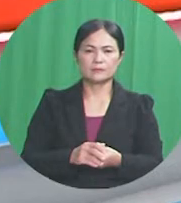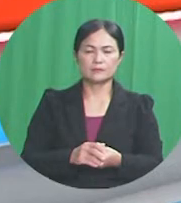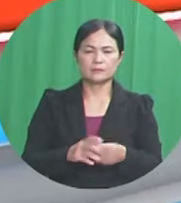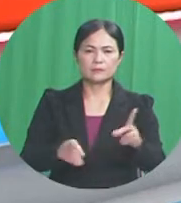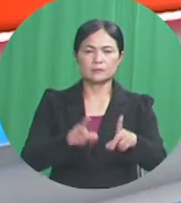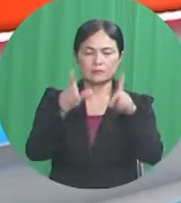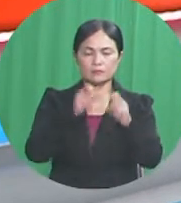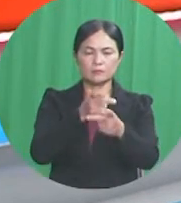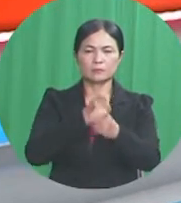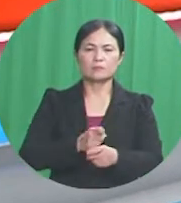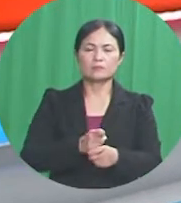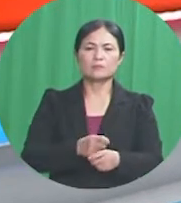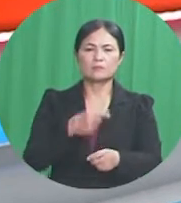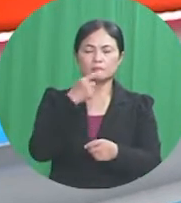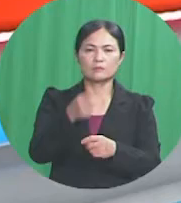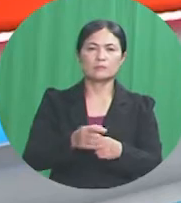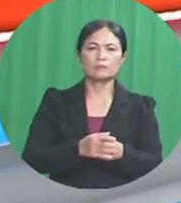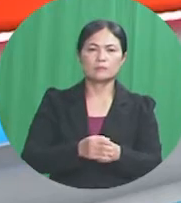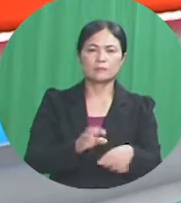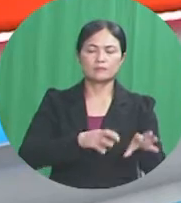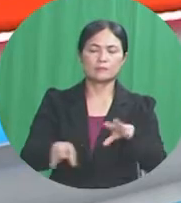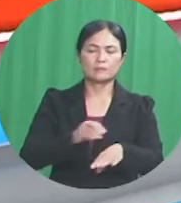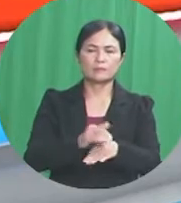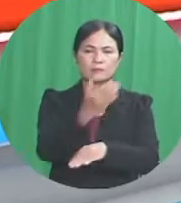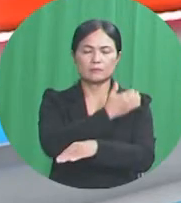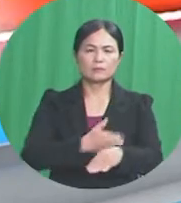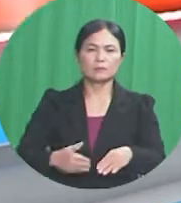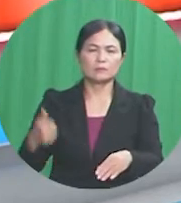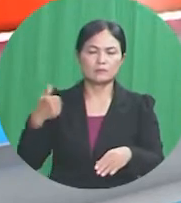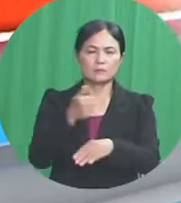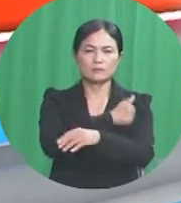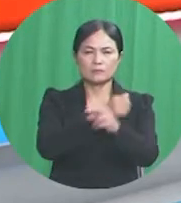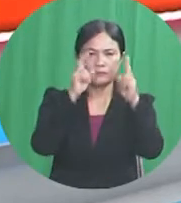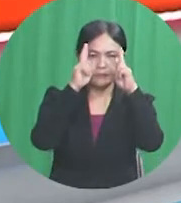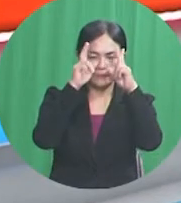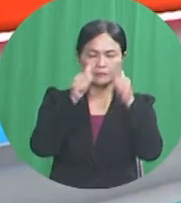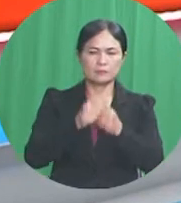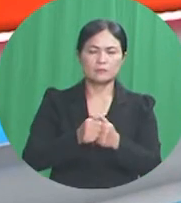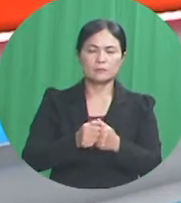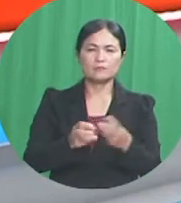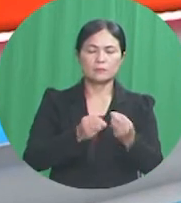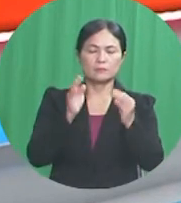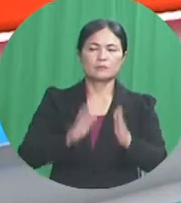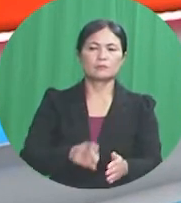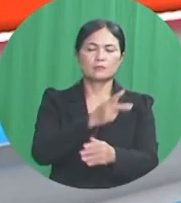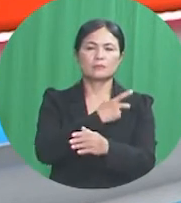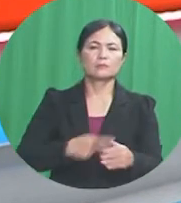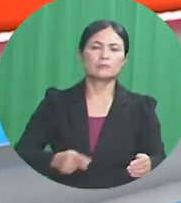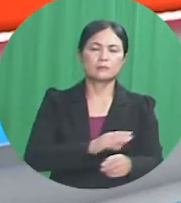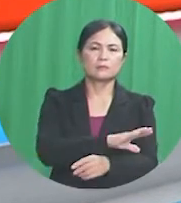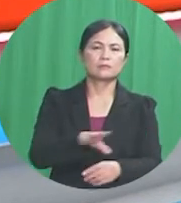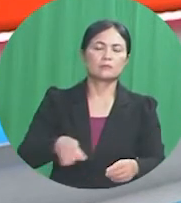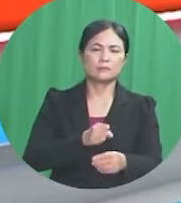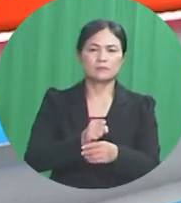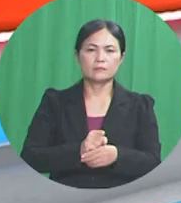ទស្សនិកជនជាទីគោរពនាងខ្ញុំសូមជម្រាបជូននៅសកម្មភាពរបស់សម្ដេចអគ្គមហាសេនាបតីតេជោហ៊ុនសែននាយករដ្ឋមន្ត្រីនៃព្រះរាជា